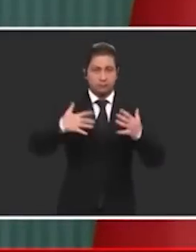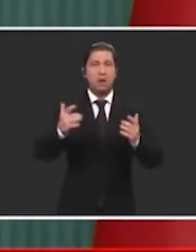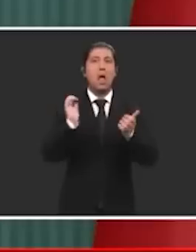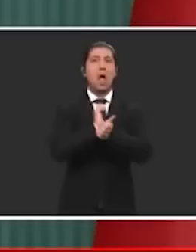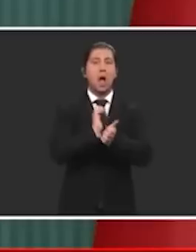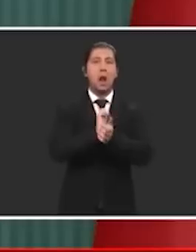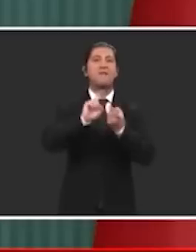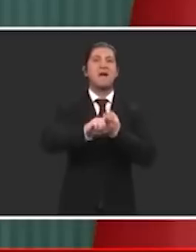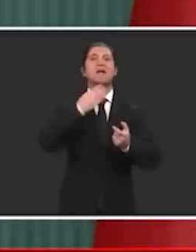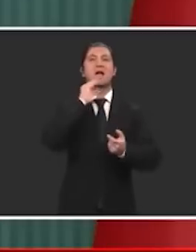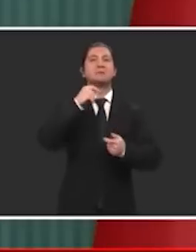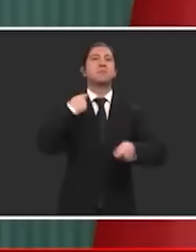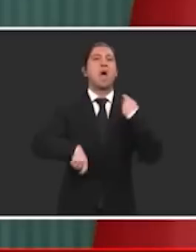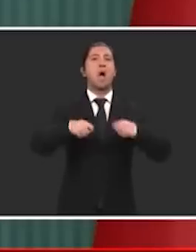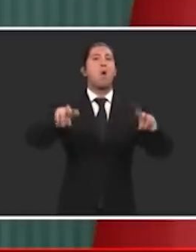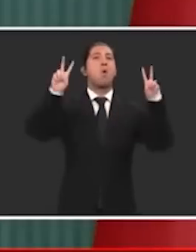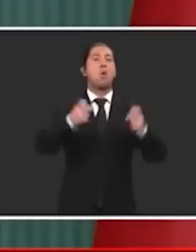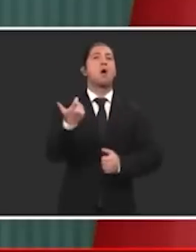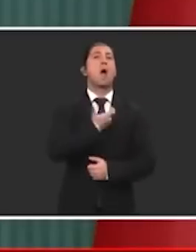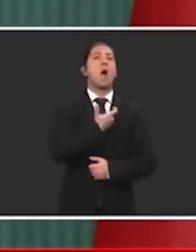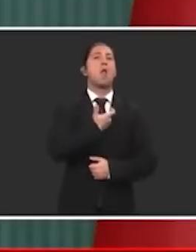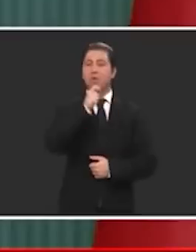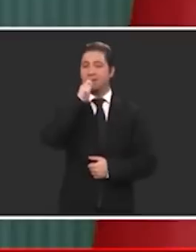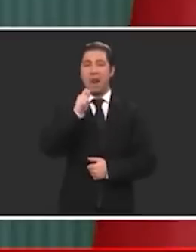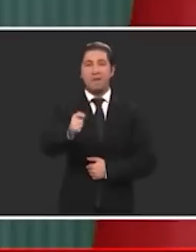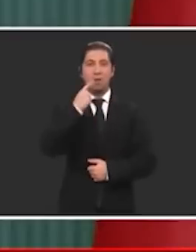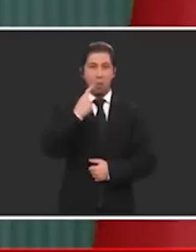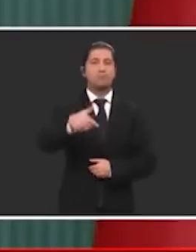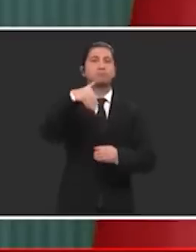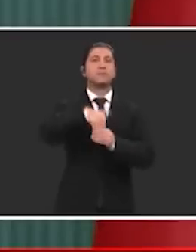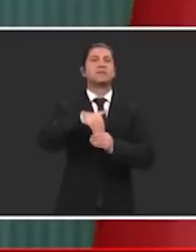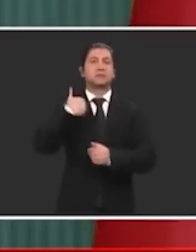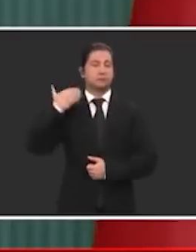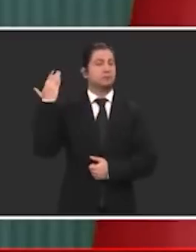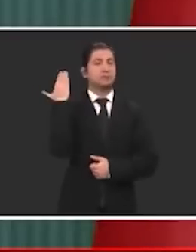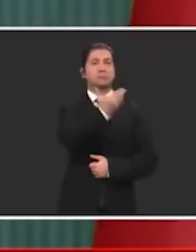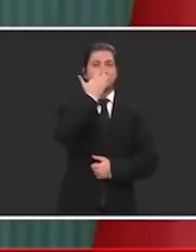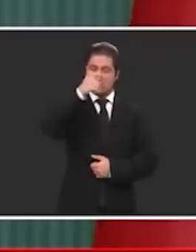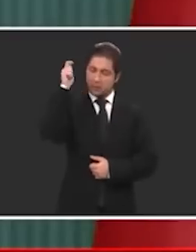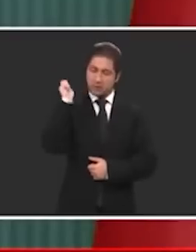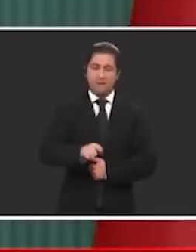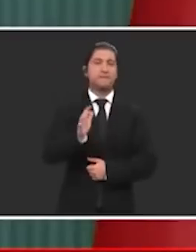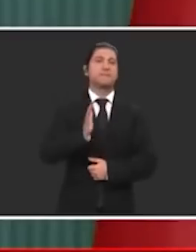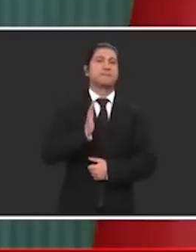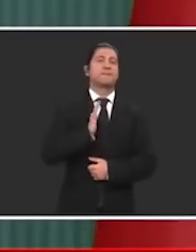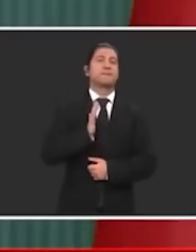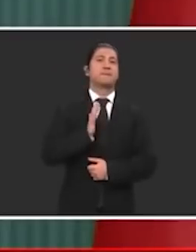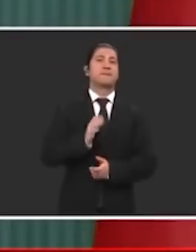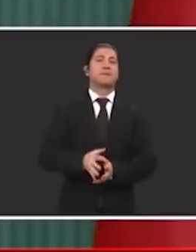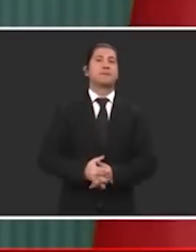ve Gençlik Bankası'na dair kanun teklifini meclisimizin takdirine sunacağız.